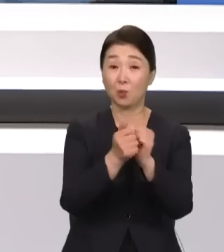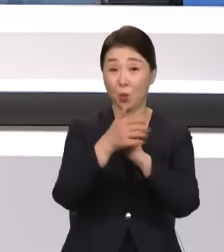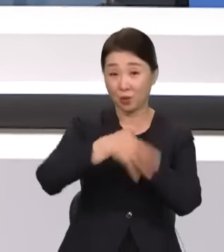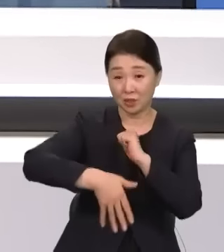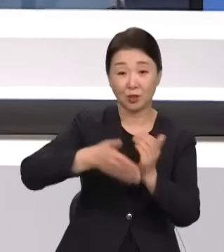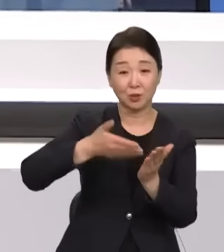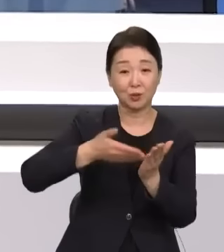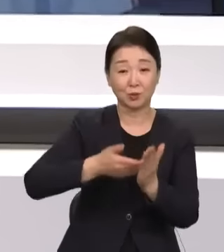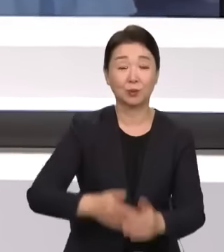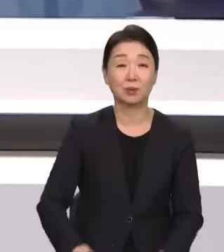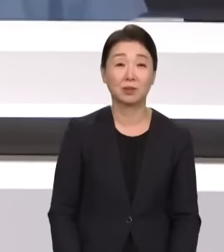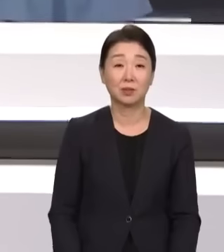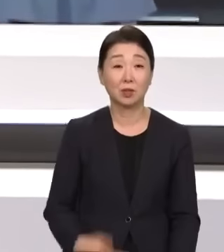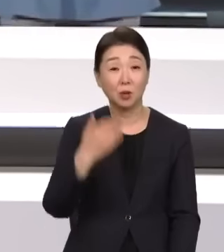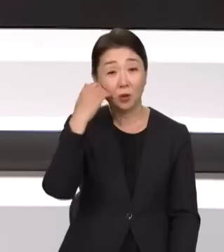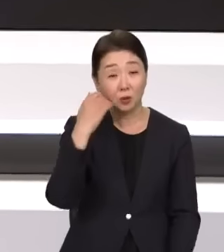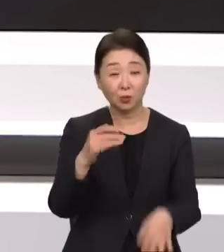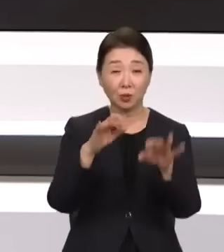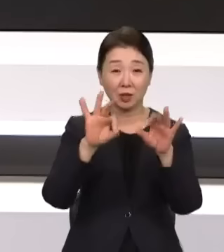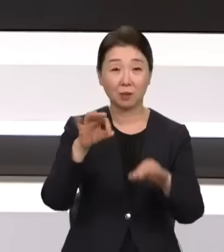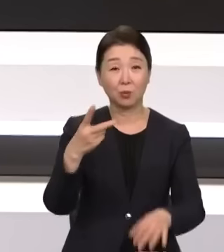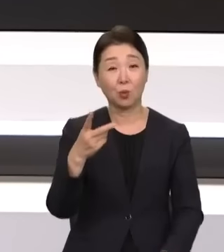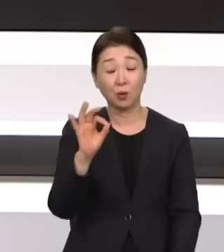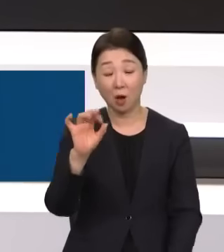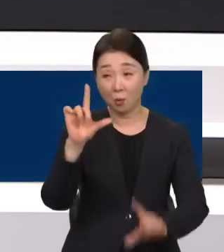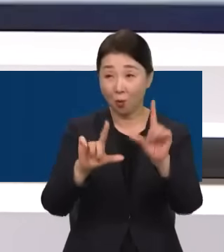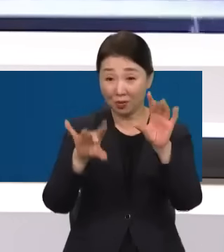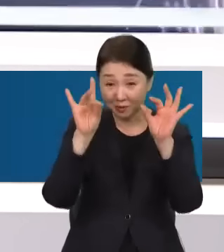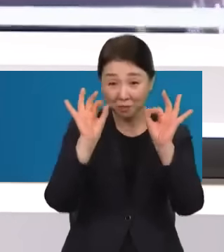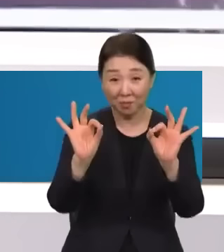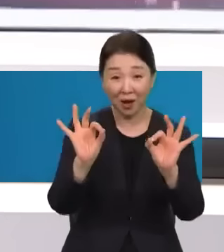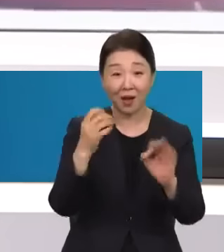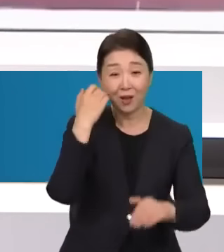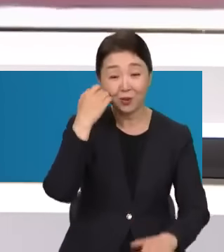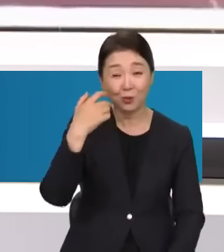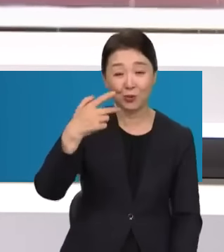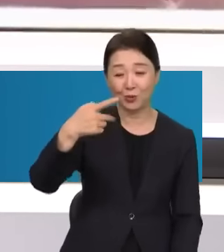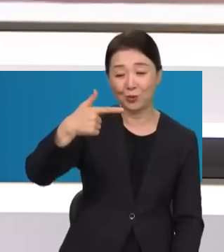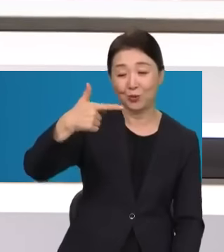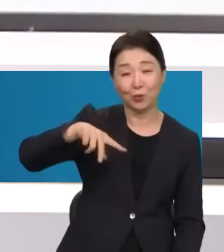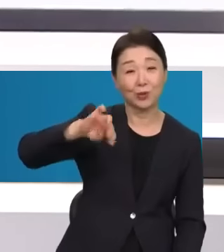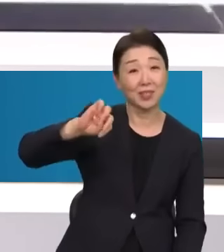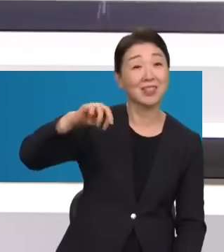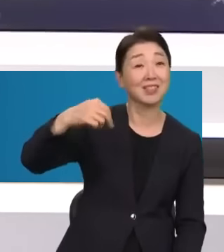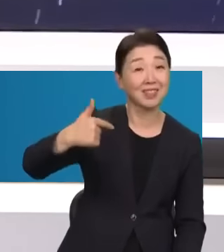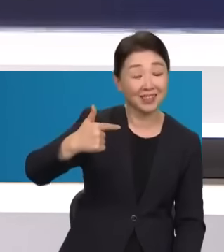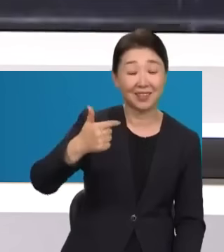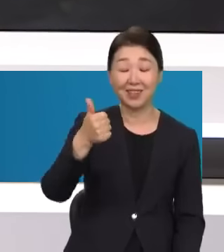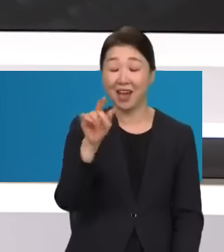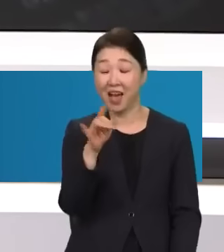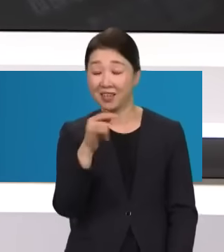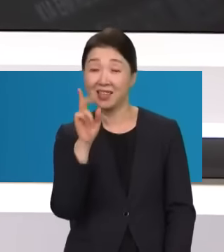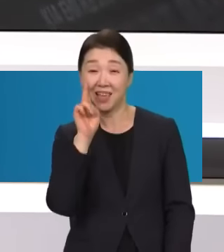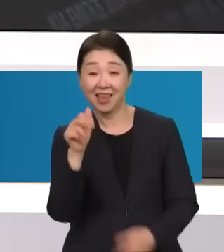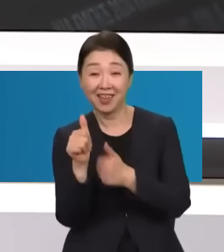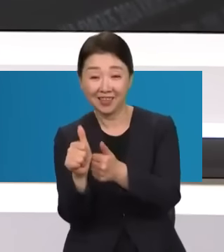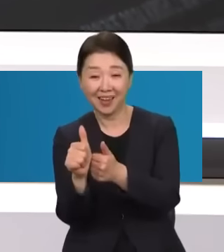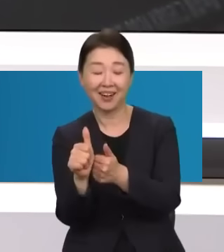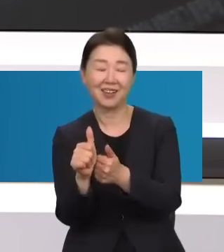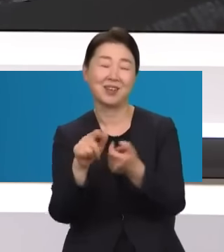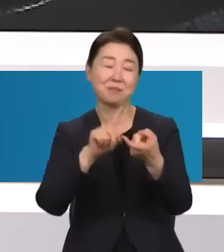스포츠뉴스입니다. 김도영 선수 이런 모습은 처음 보죠. 뉴진스의 한일을 따라하면서 지난 주말 팬들에게 아주 즐거운